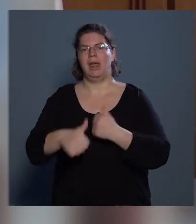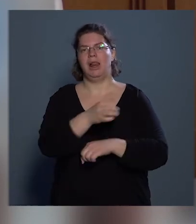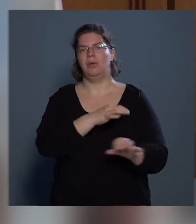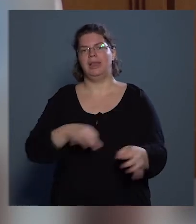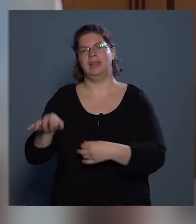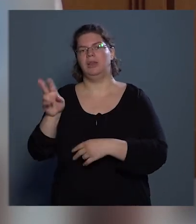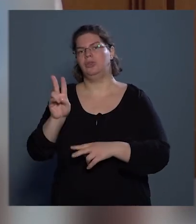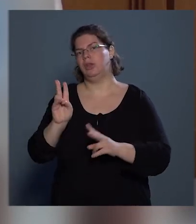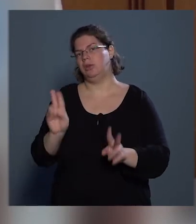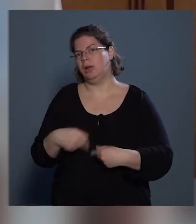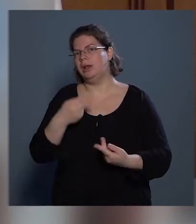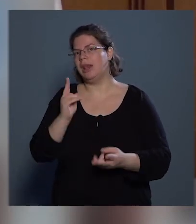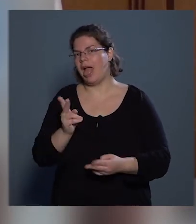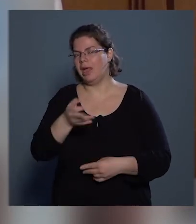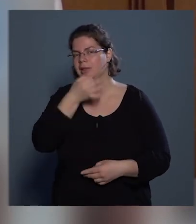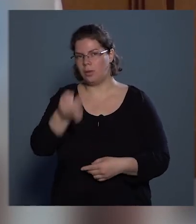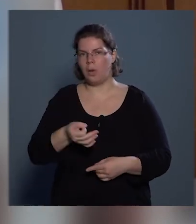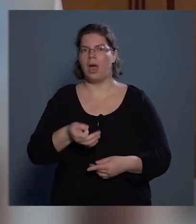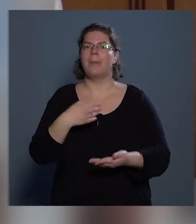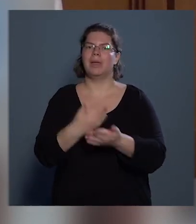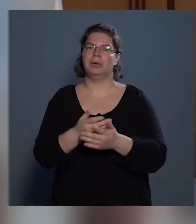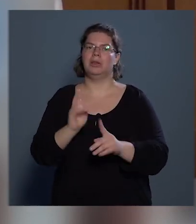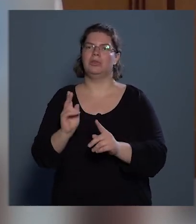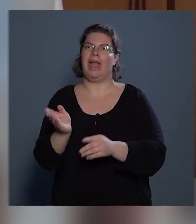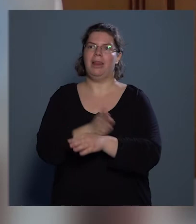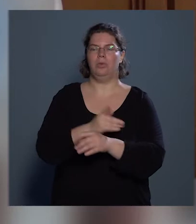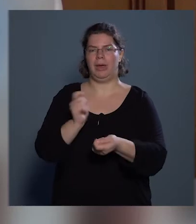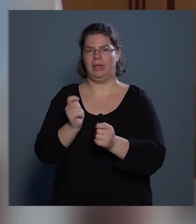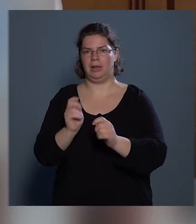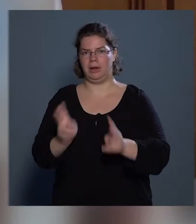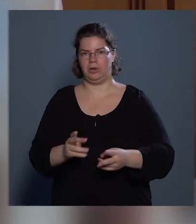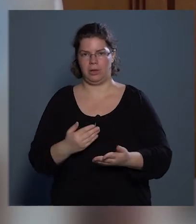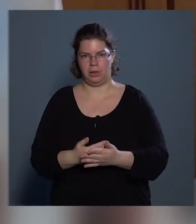előkészítéséről lehet szó, a bérbeadást pályáztatásnak kell megelőznie.